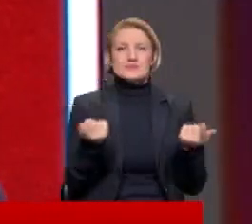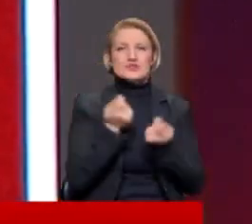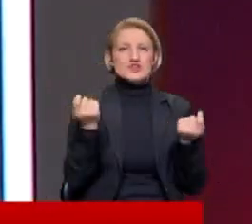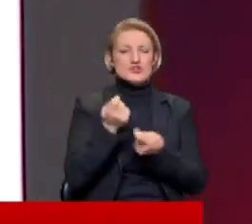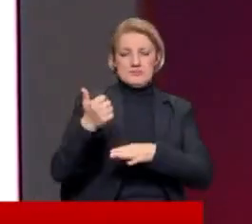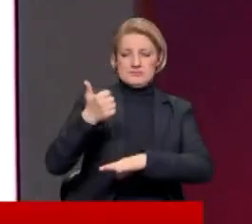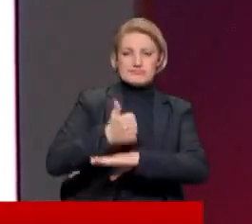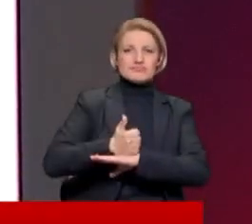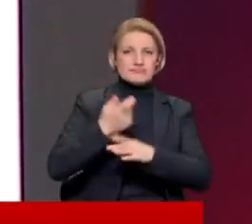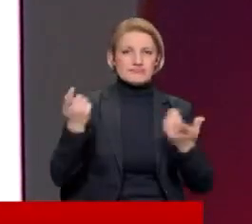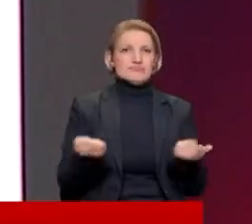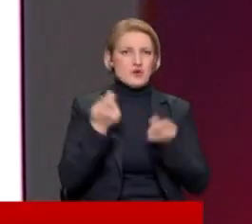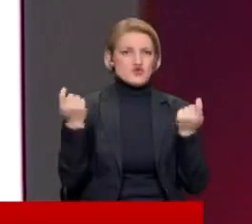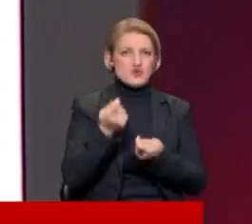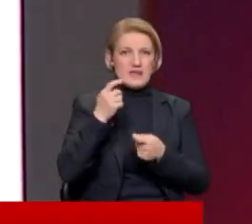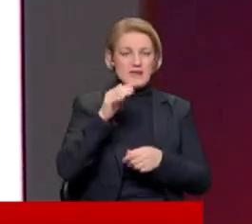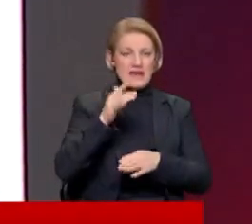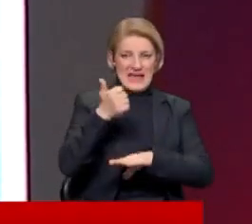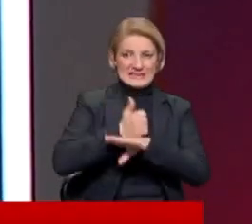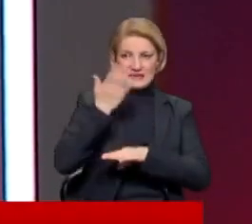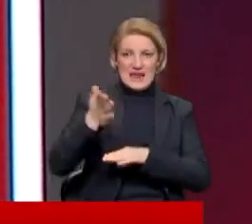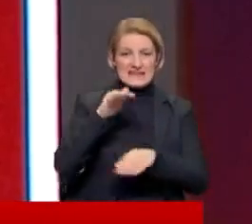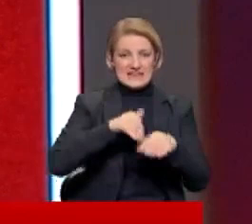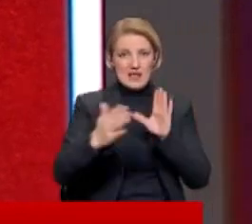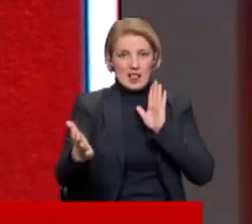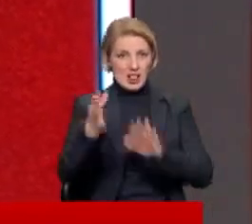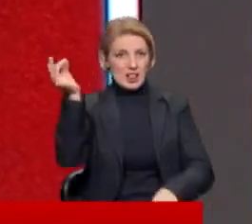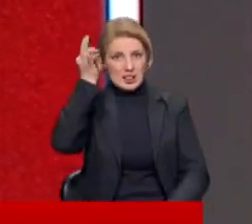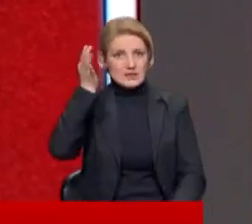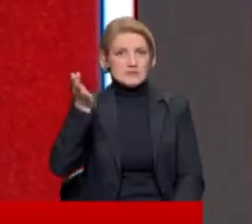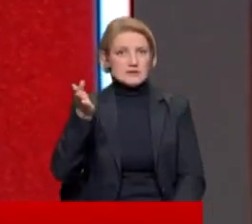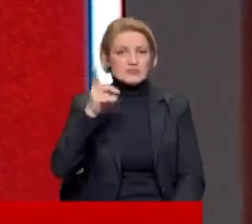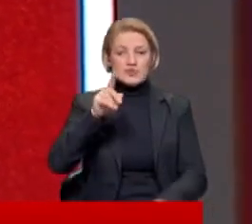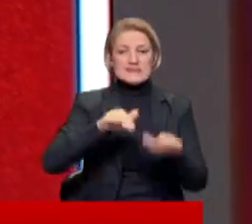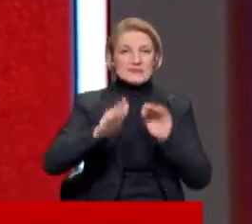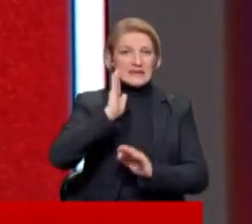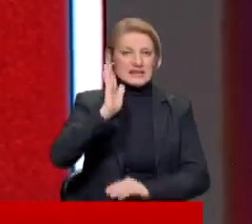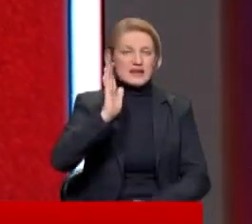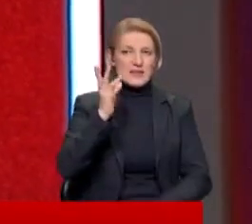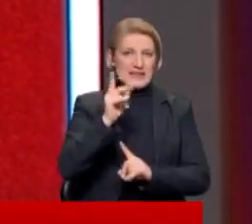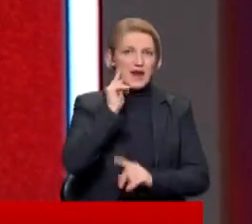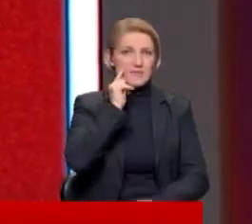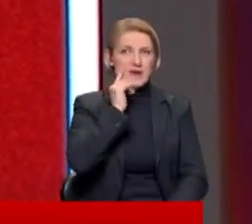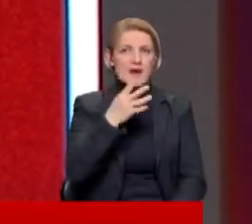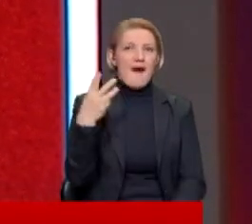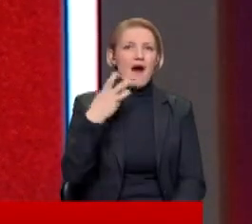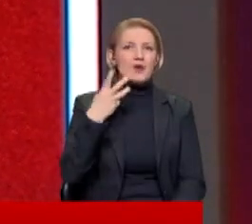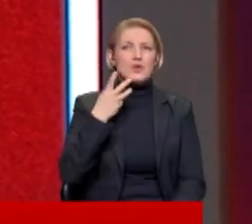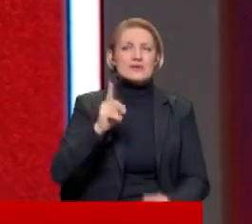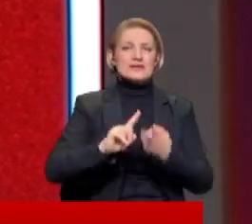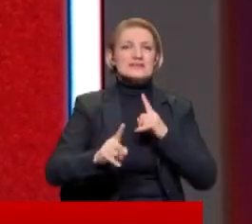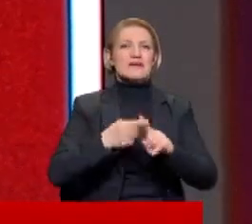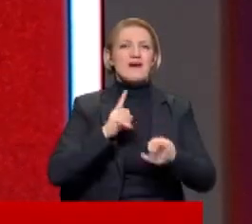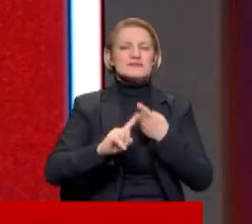olan bir iktidarın seçime 3 ay kala mı aklına geliyor? Ve bu seçime giderken var ya İlker Bey, yani Erdoğan'ın